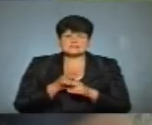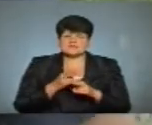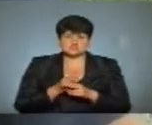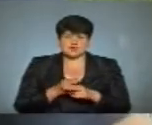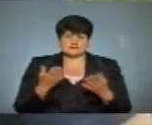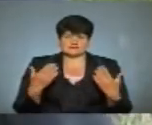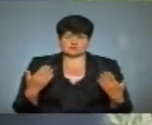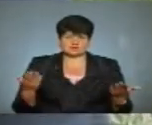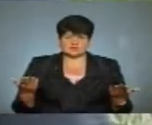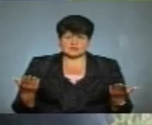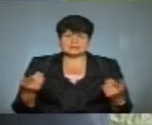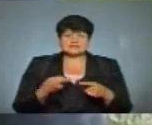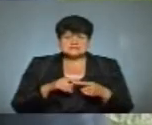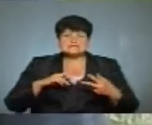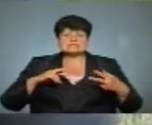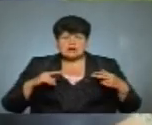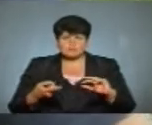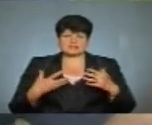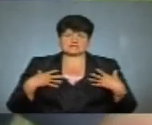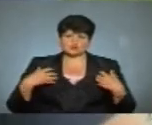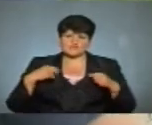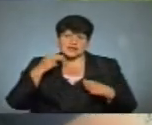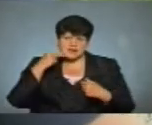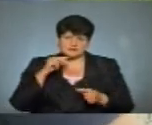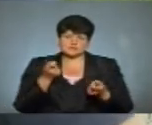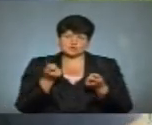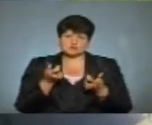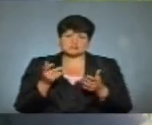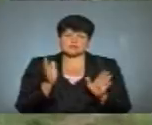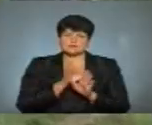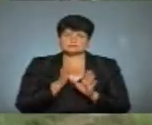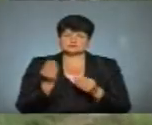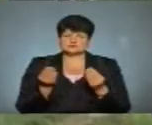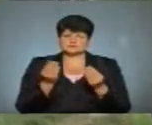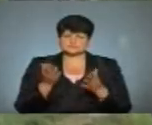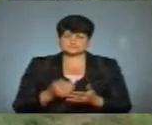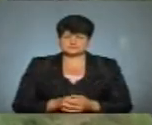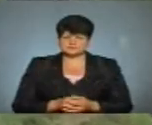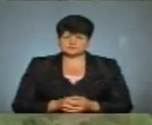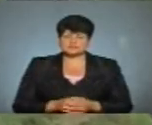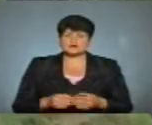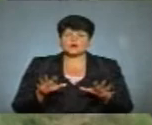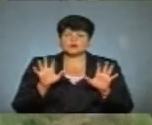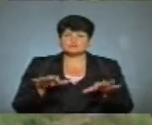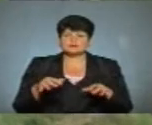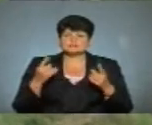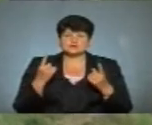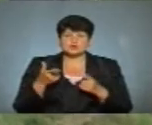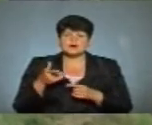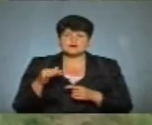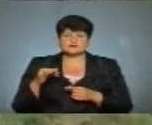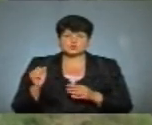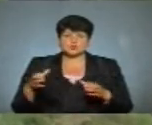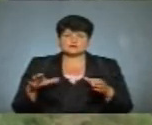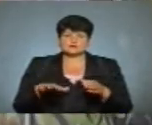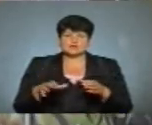відпочивати. Це навпаки для здоров'я краще, коли ти трошечки по свіжому періоду прийдешся. Голова Великогаївської сільської об'єднаної